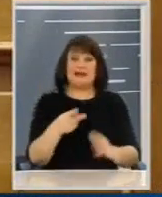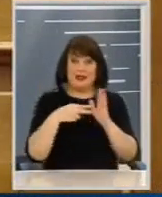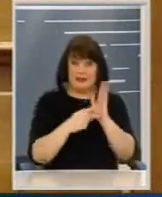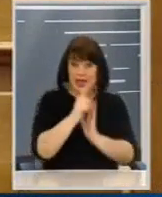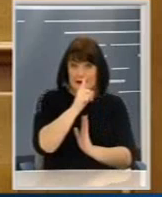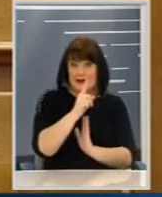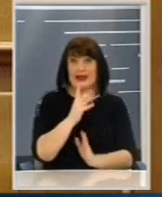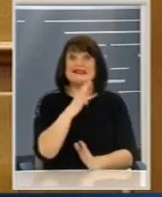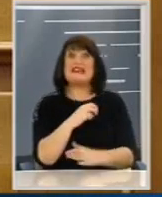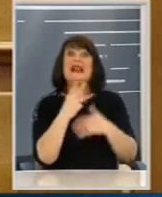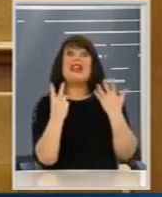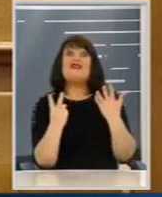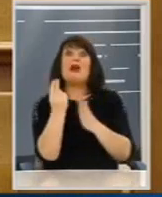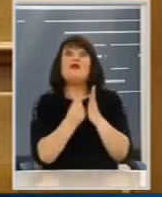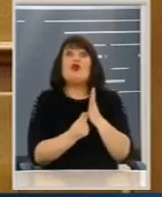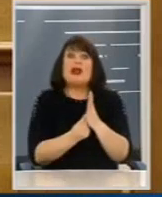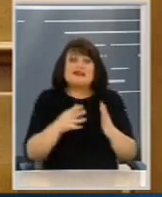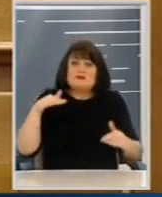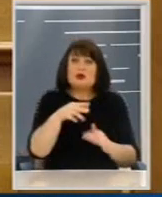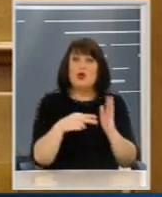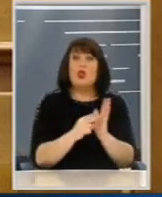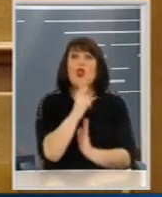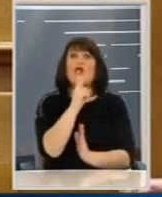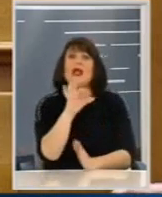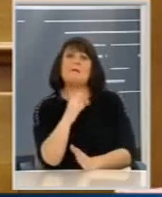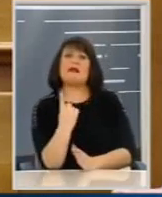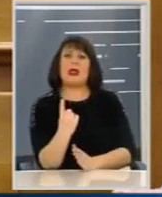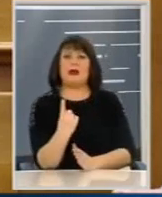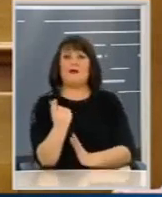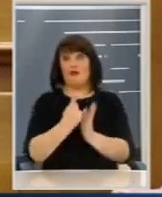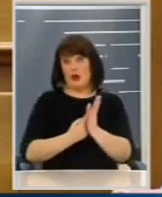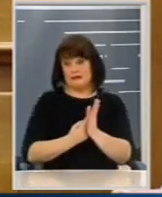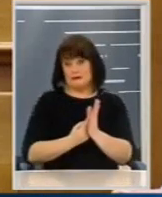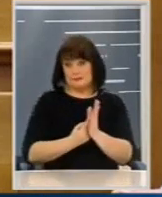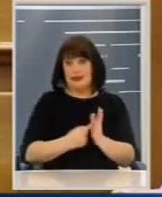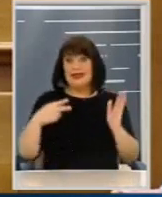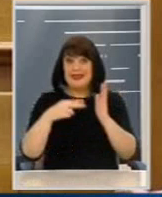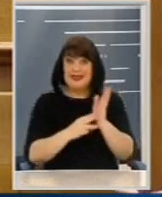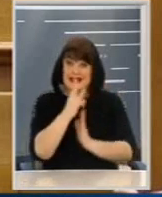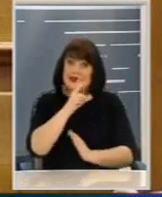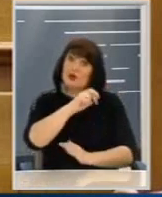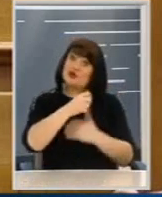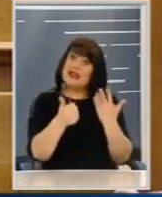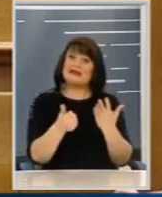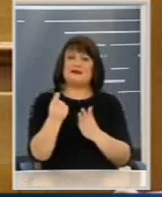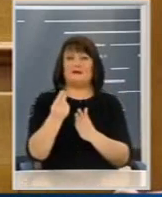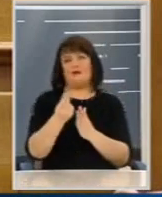2011, 47 επιθέσεις. 2012, 51 επιθέσεις. 2013, 26